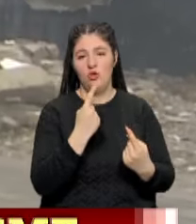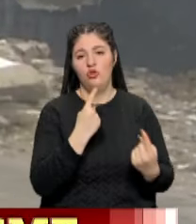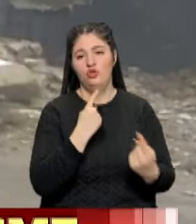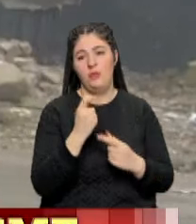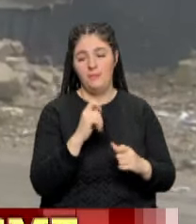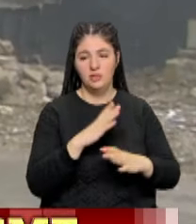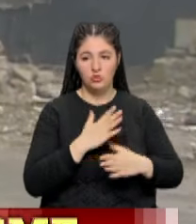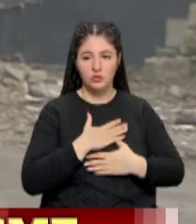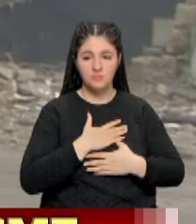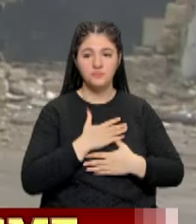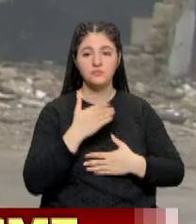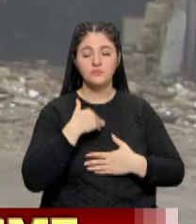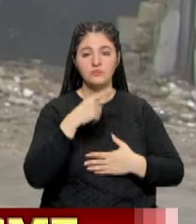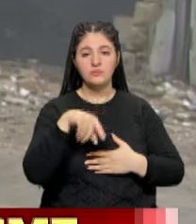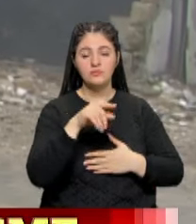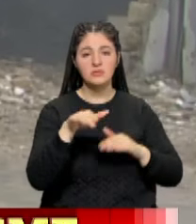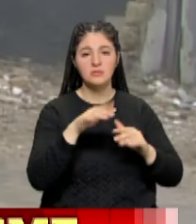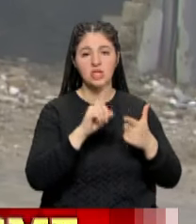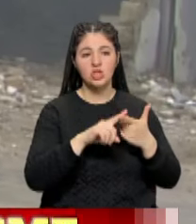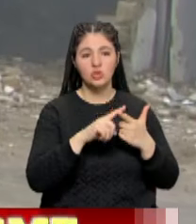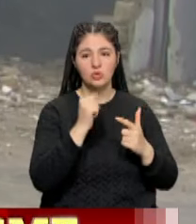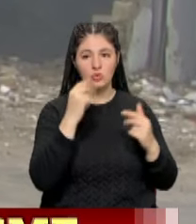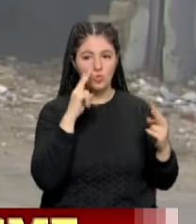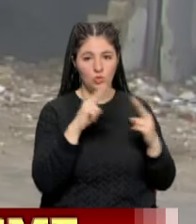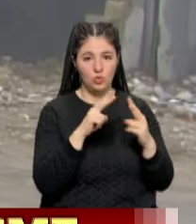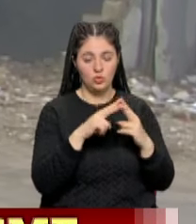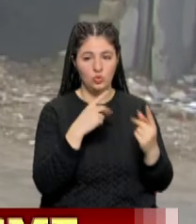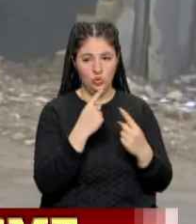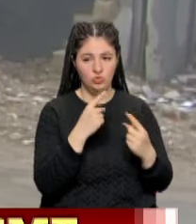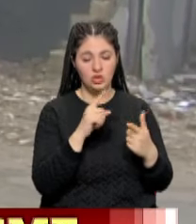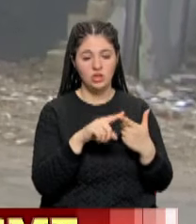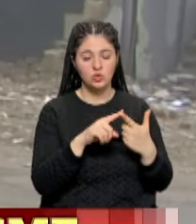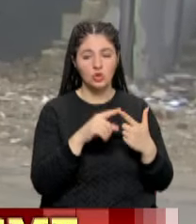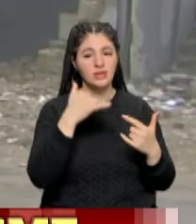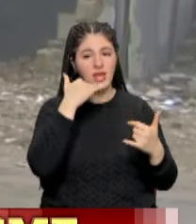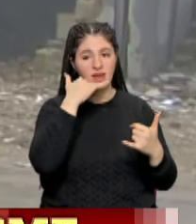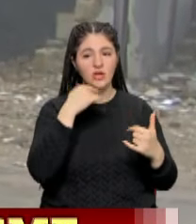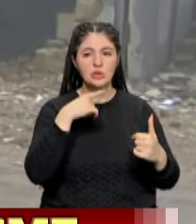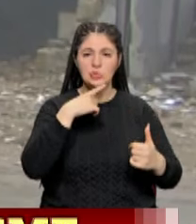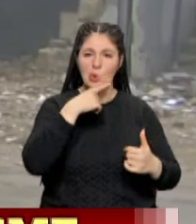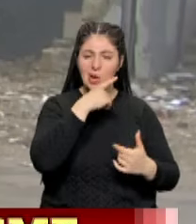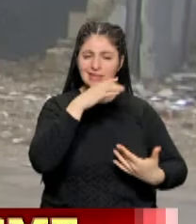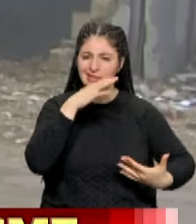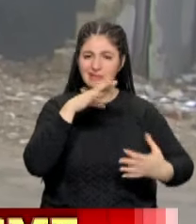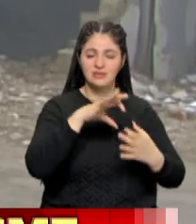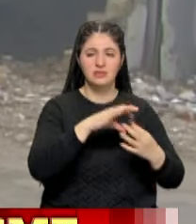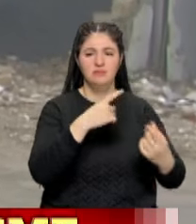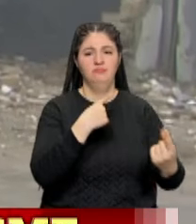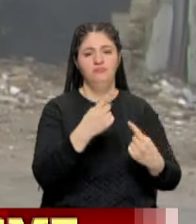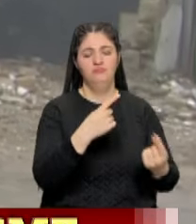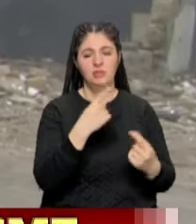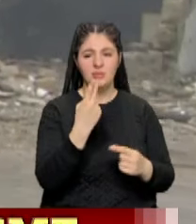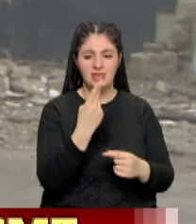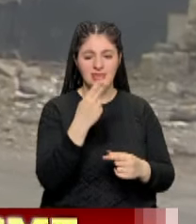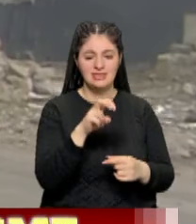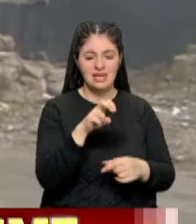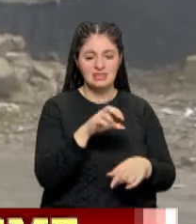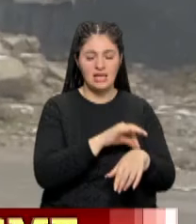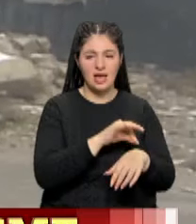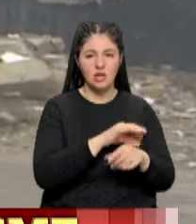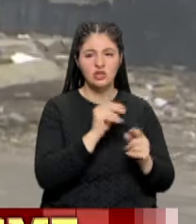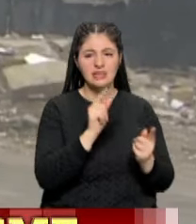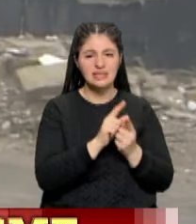isterim. Biz sizinle depremin ikinci günü konuşmuştuk. Evet. İkinci günü telefonla zorla bir bağlanmıştık. Bir 7-8